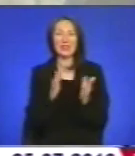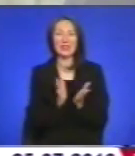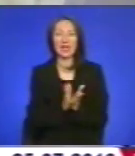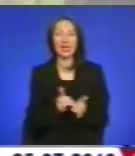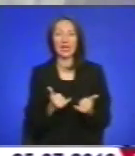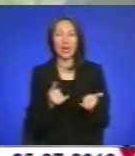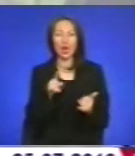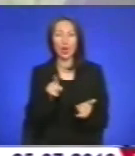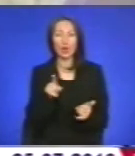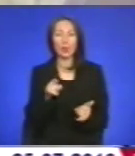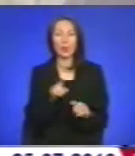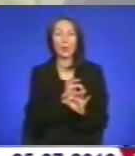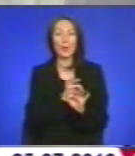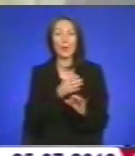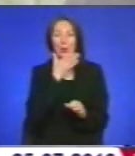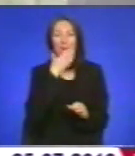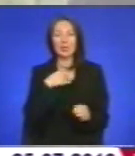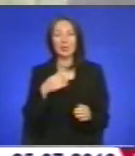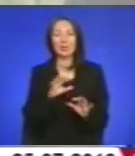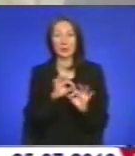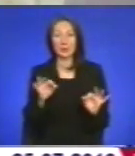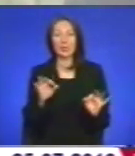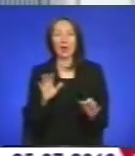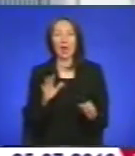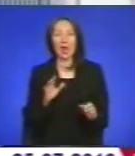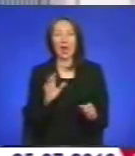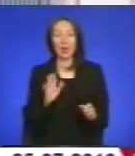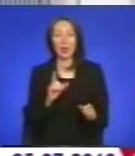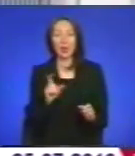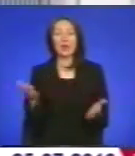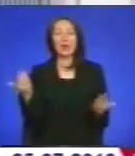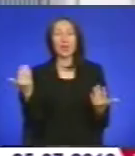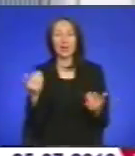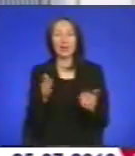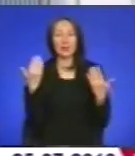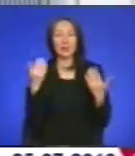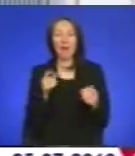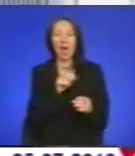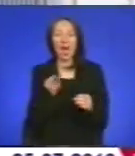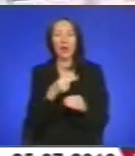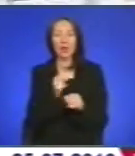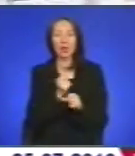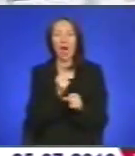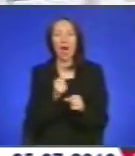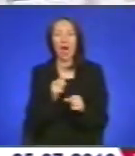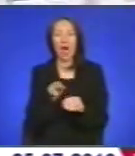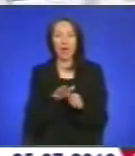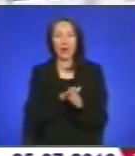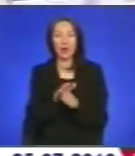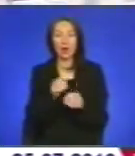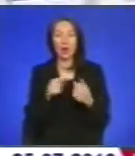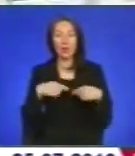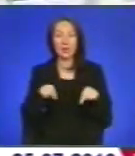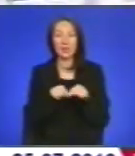для того, щоб прекрасно нашим було людям де віддихати. Ремонт виконує цього року та ж організація, яка працювала торік